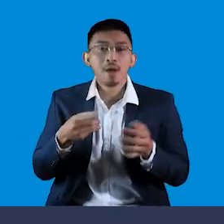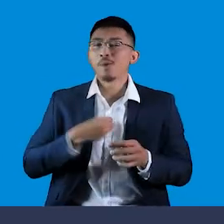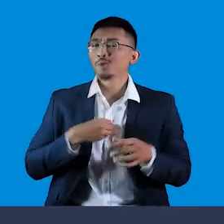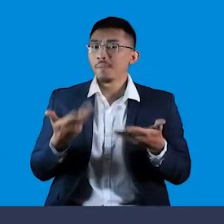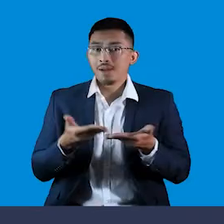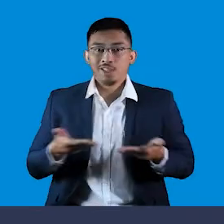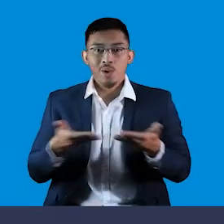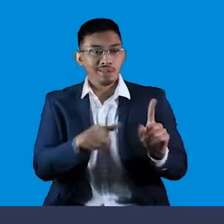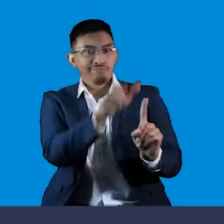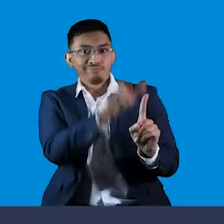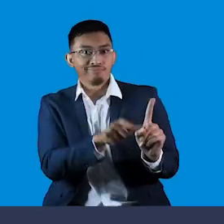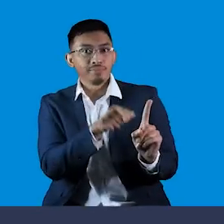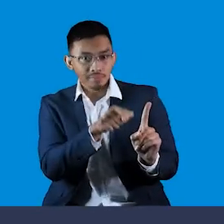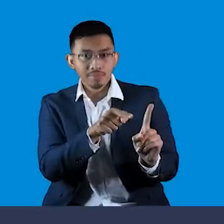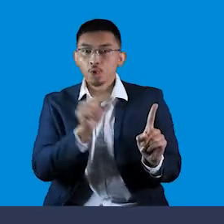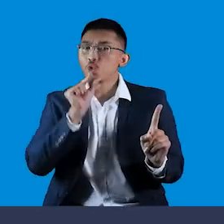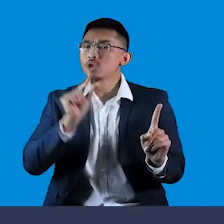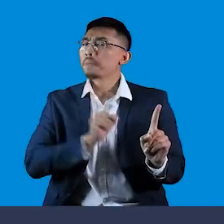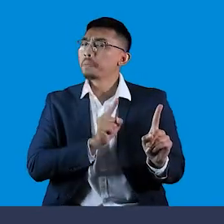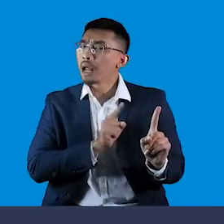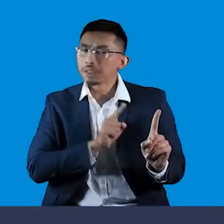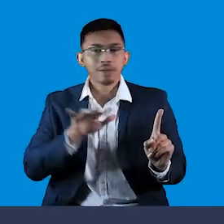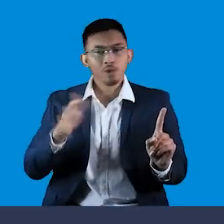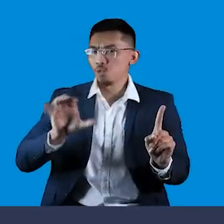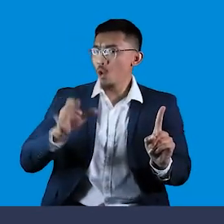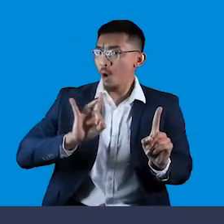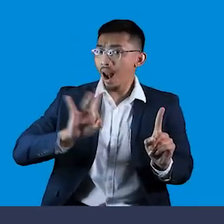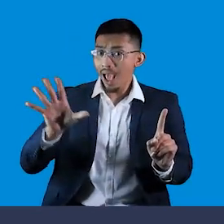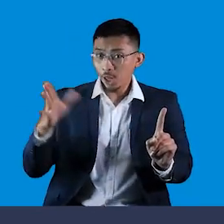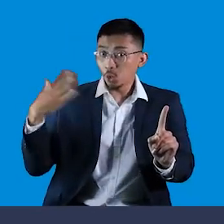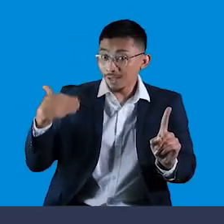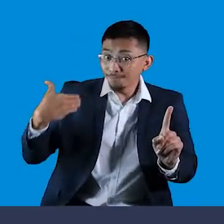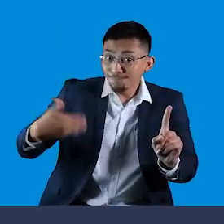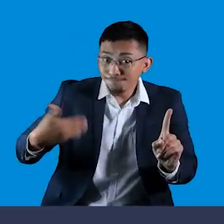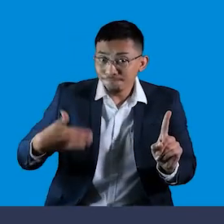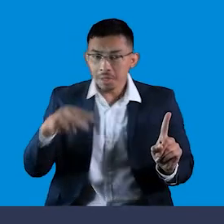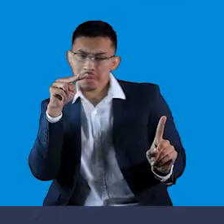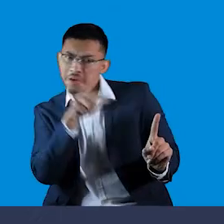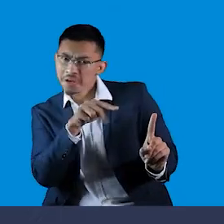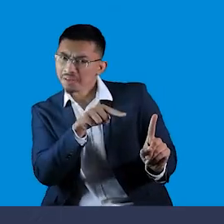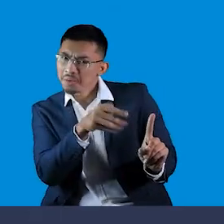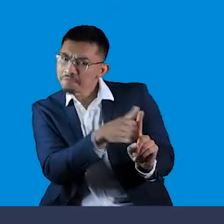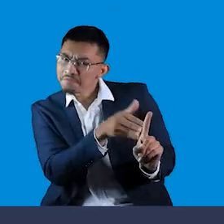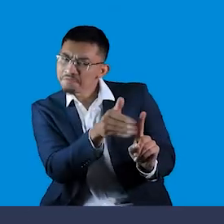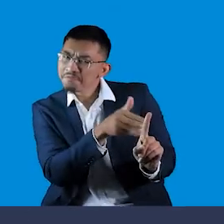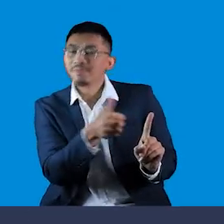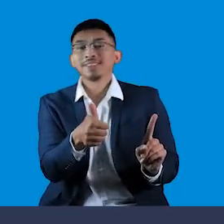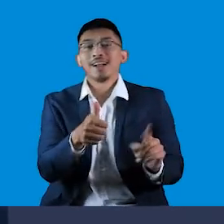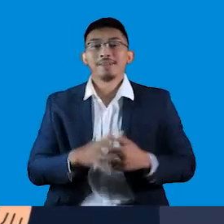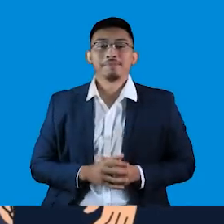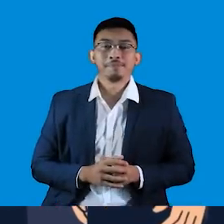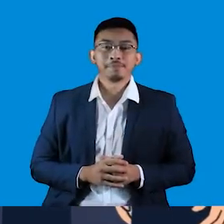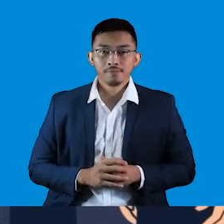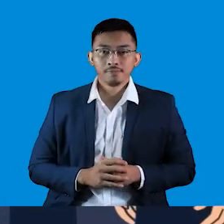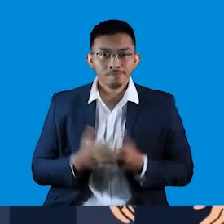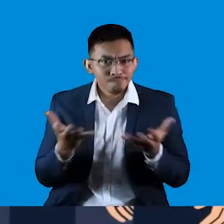konflik kepentingan yang dipersepsikan, yakni situasi di mana seseorang dipersepsikan memiliki kepentingan pribadi atau pihak lain ketika